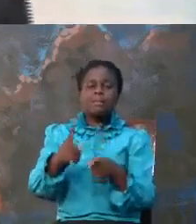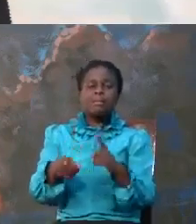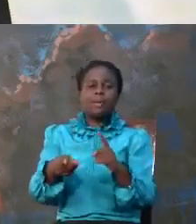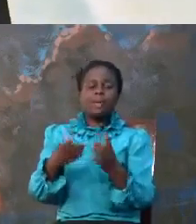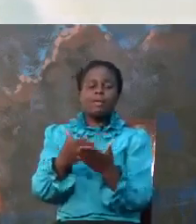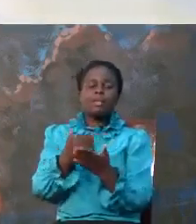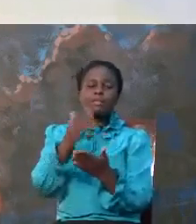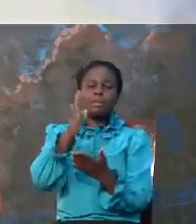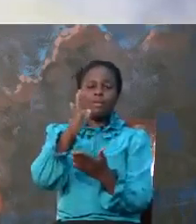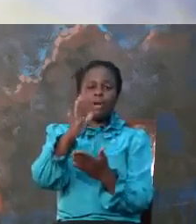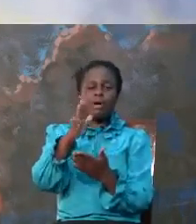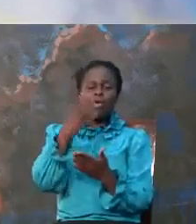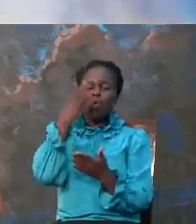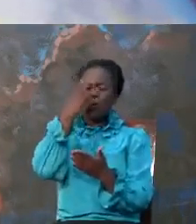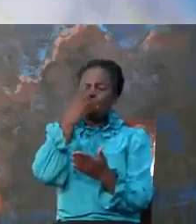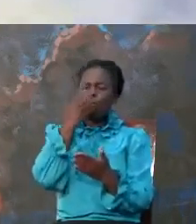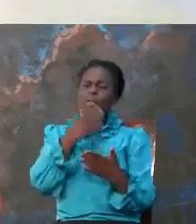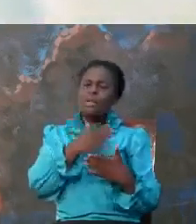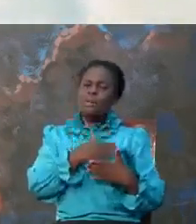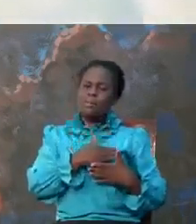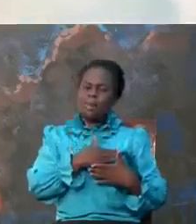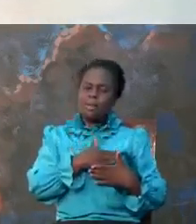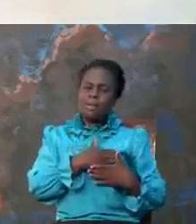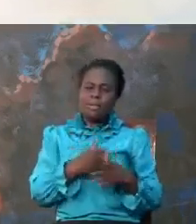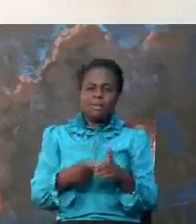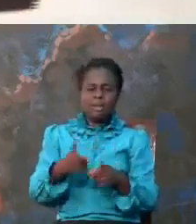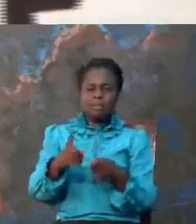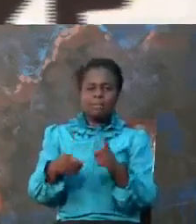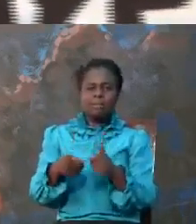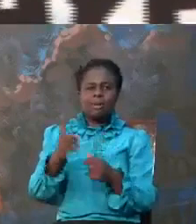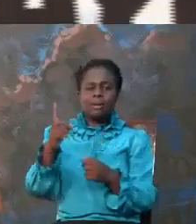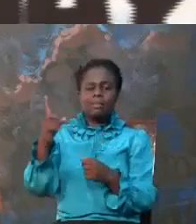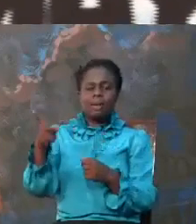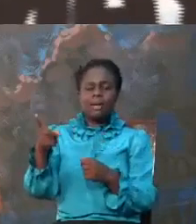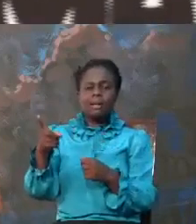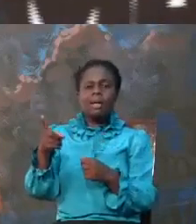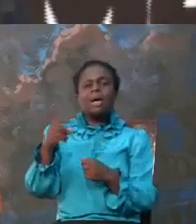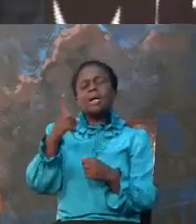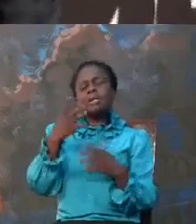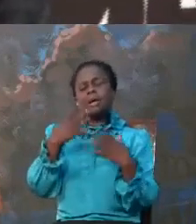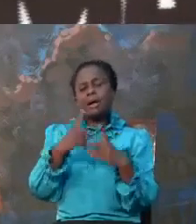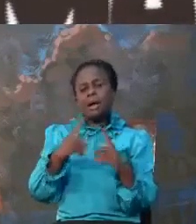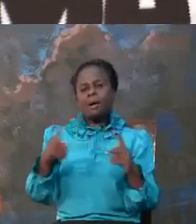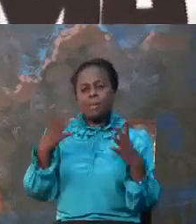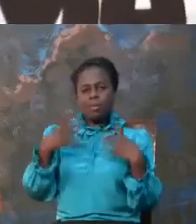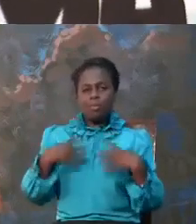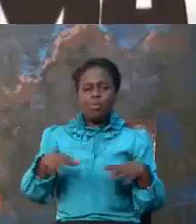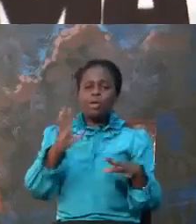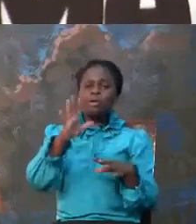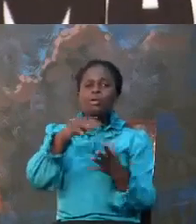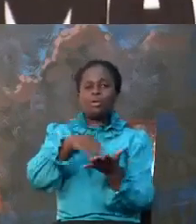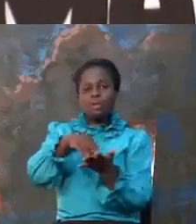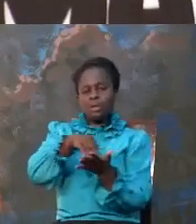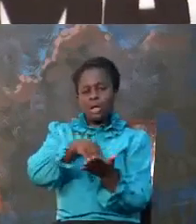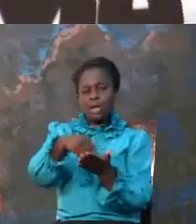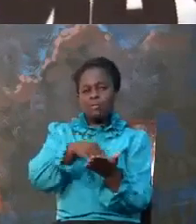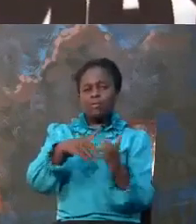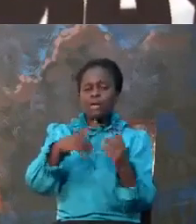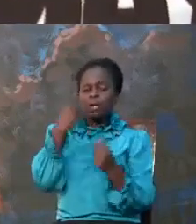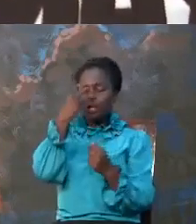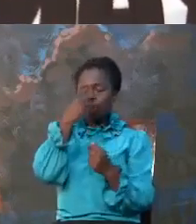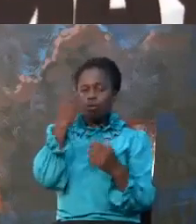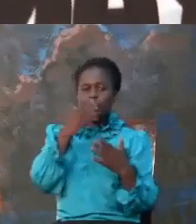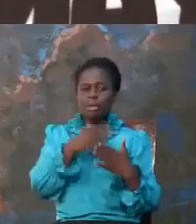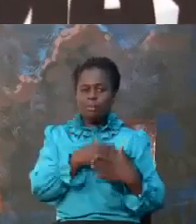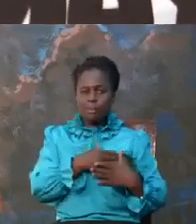Tembea pale ulipo. Roho inapenda. Tembea tu pale upo. Hata kama mwili wangu ni dhaifu, lakini roho inapenda. Tembea tu pale. Viongozi,